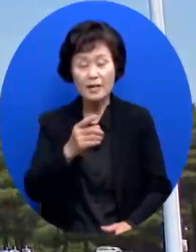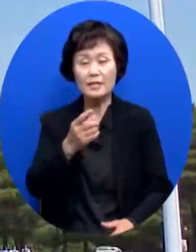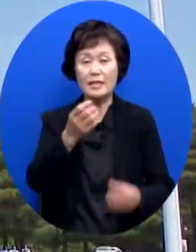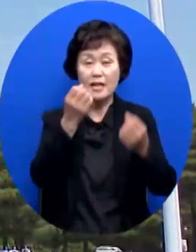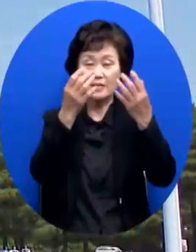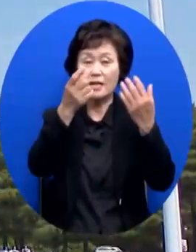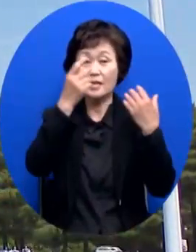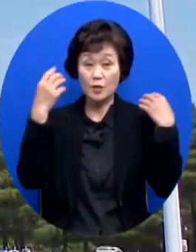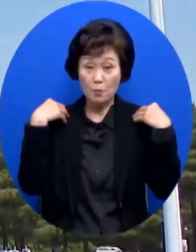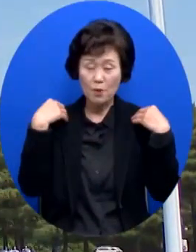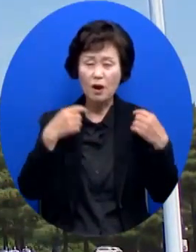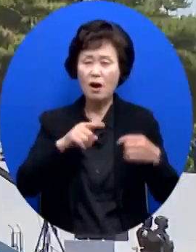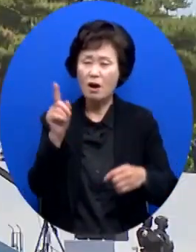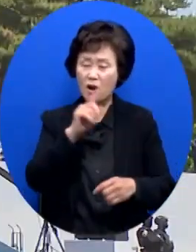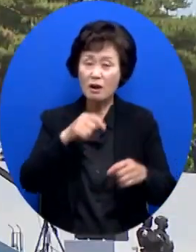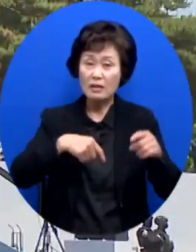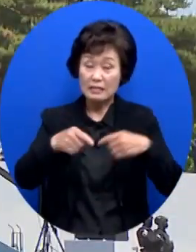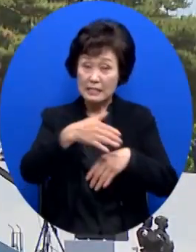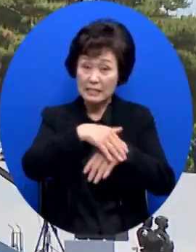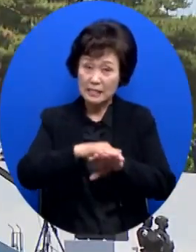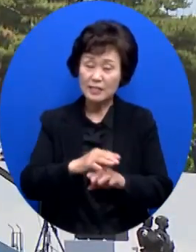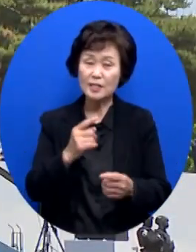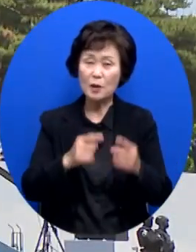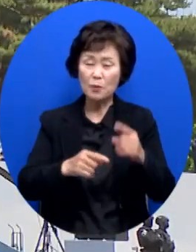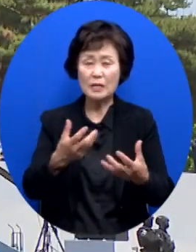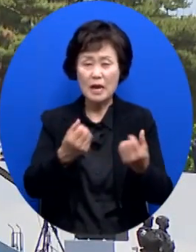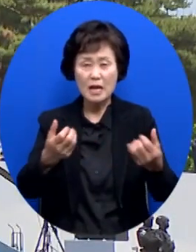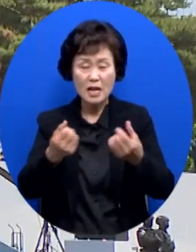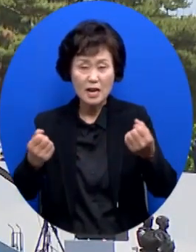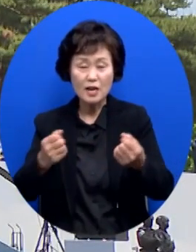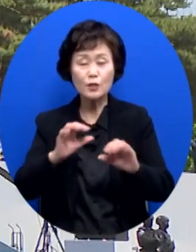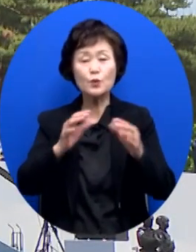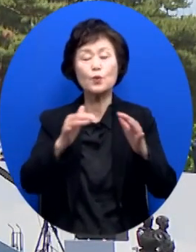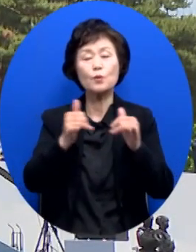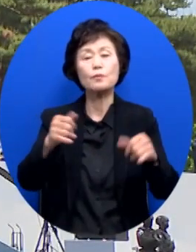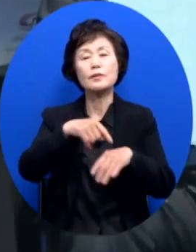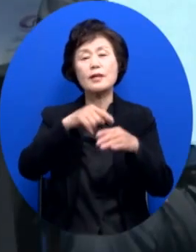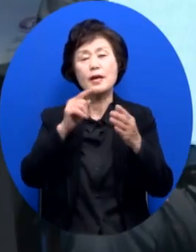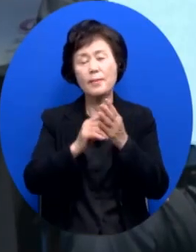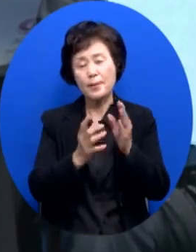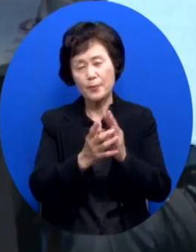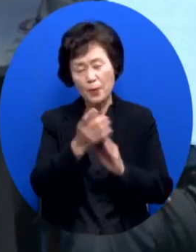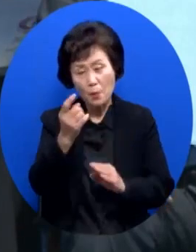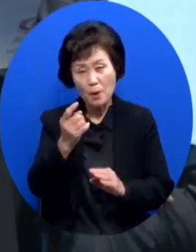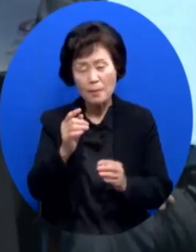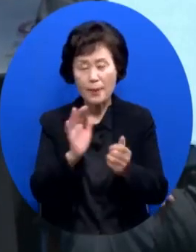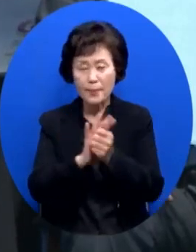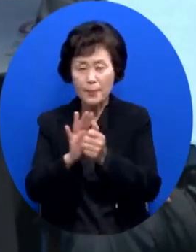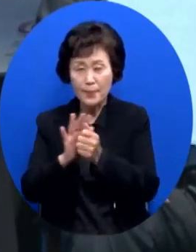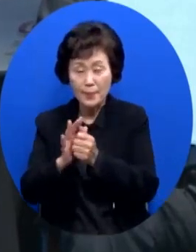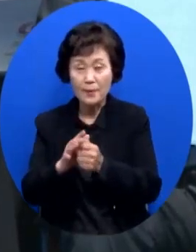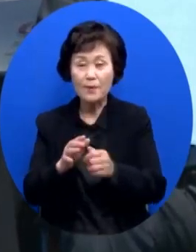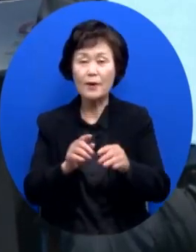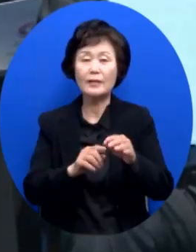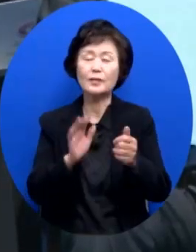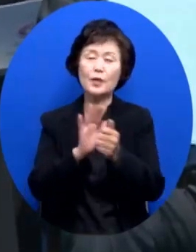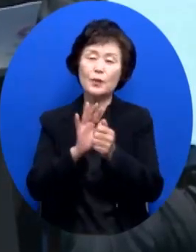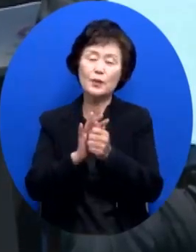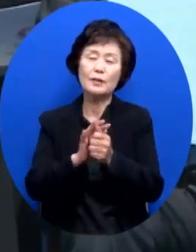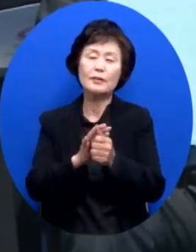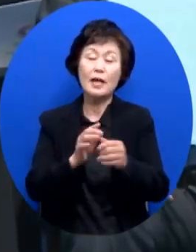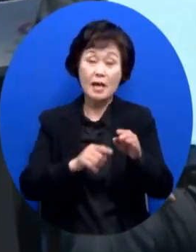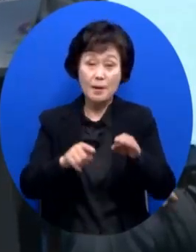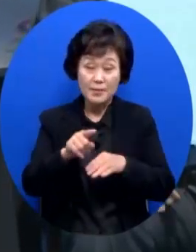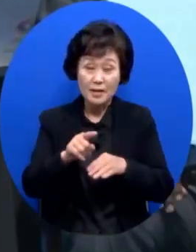어떤 정책보다도 갈라진 국민의 마음 통합하는데 통합하고 보듬는 데 앞장서야 한다고 이야기하면서